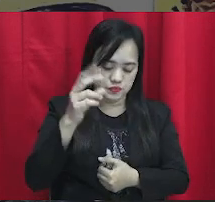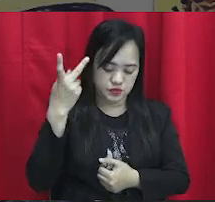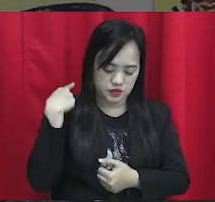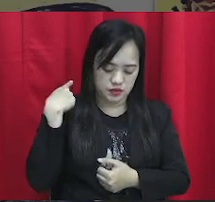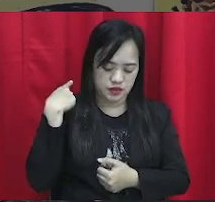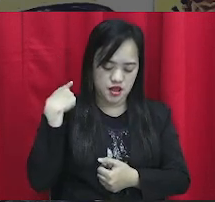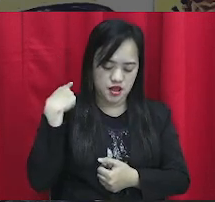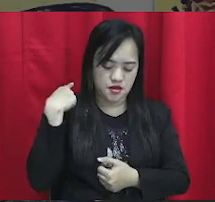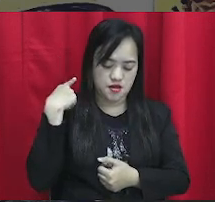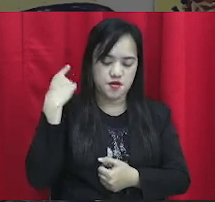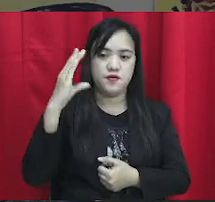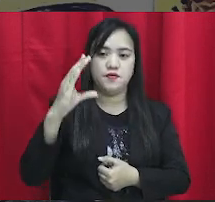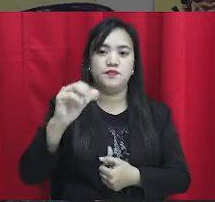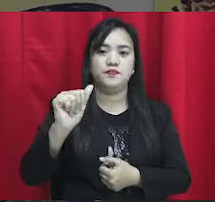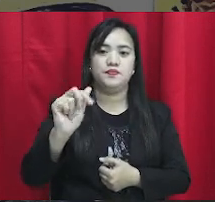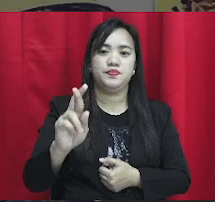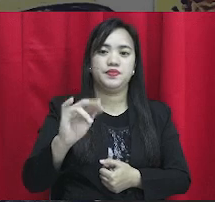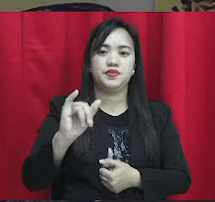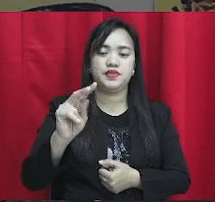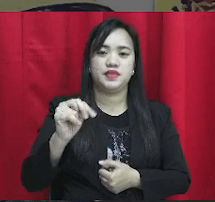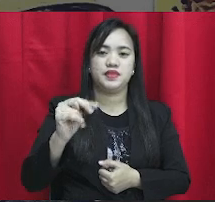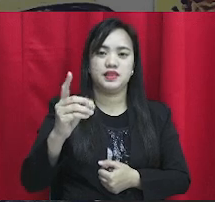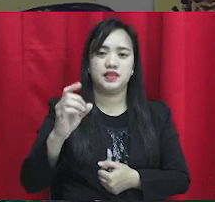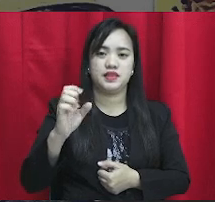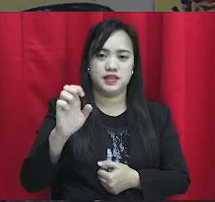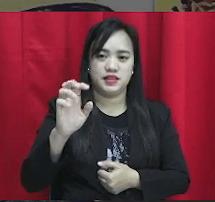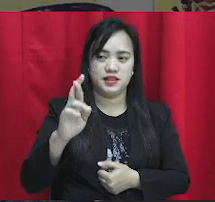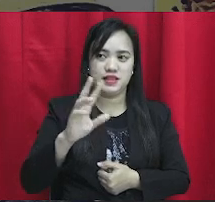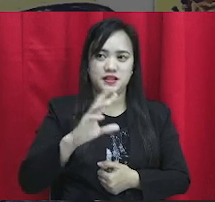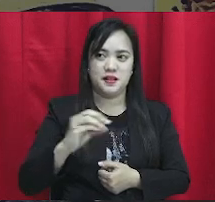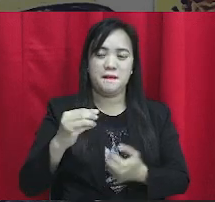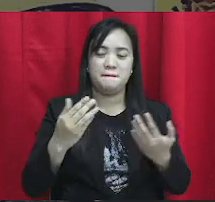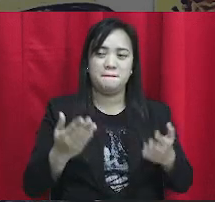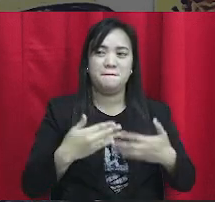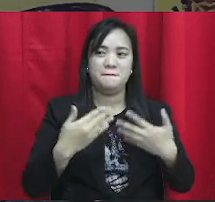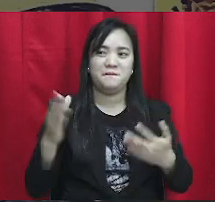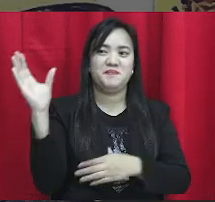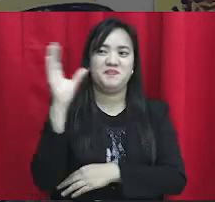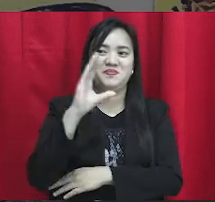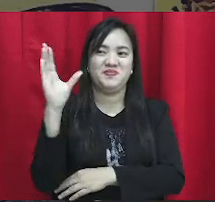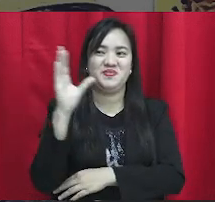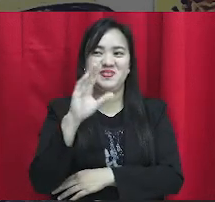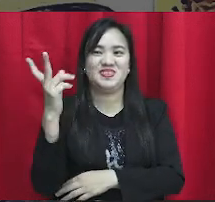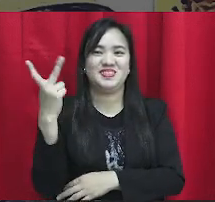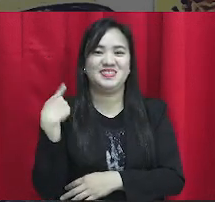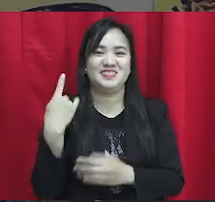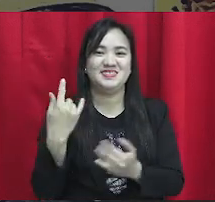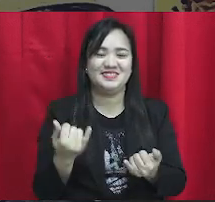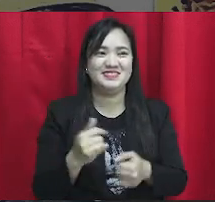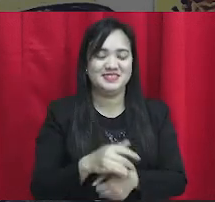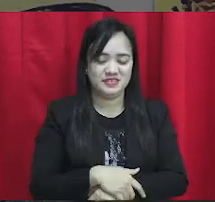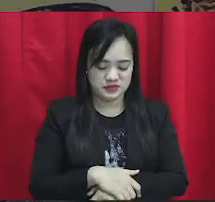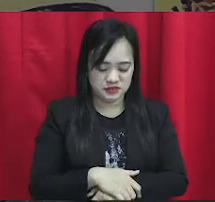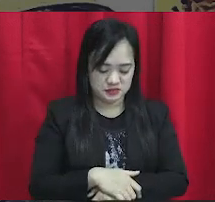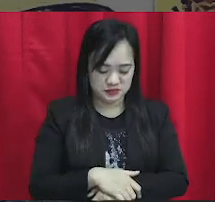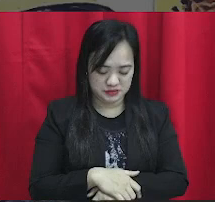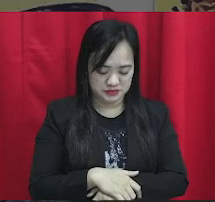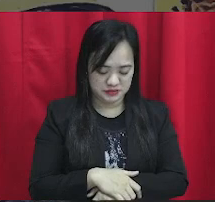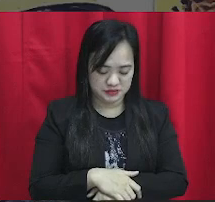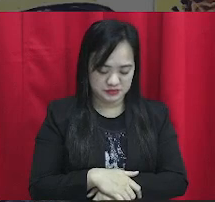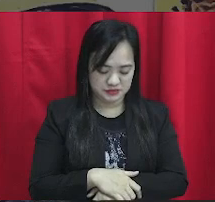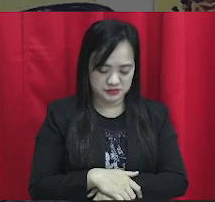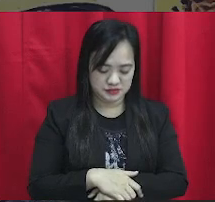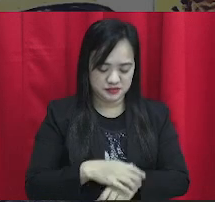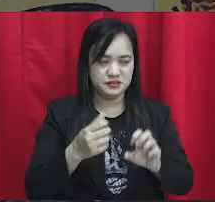karindirya. Wow! Nanay Lynn! Merry Christmas sa inyo, Nanay Lynn! Marunong karindirya. Kita mo na, sobrang masarap na yan, pinsan. Sobrang masarap